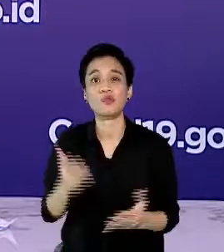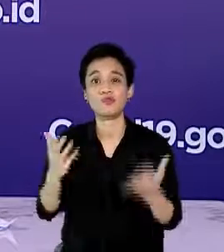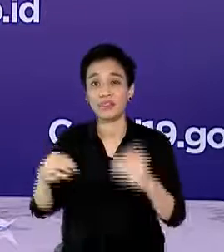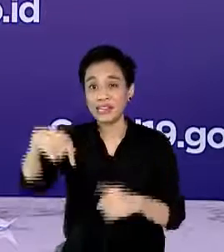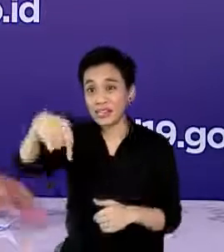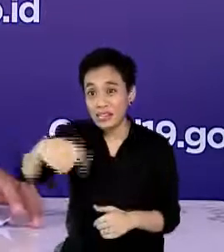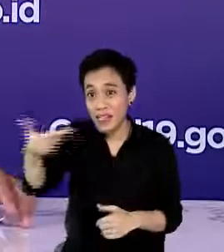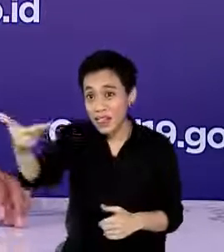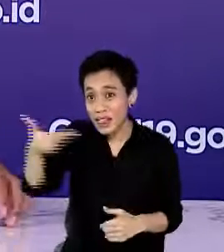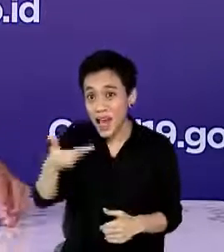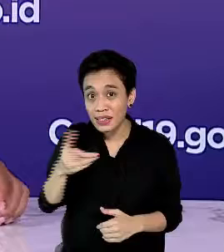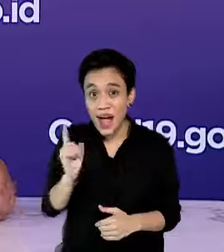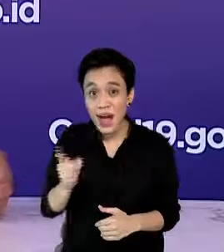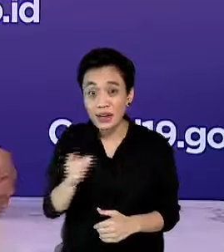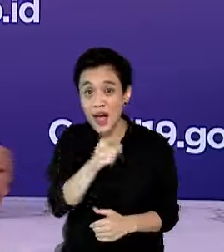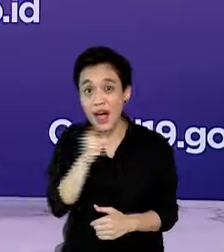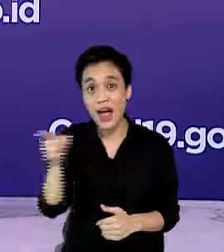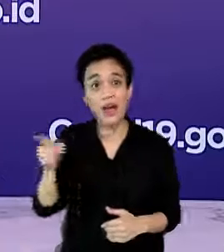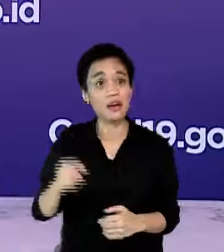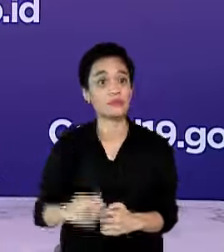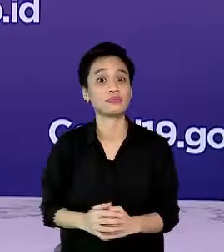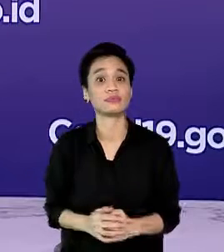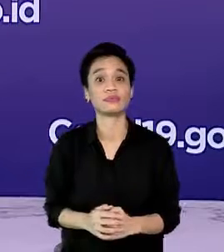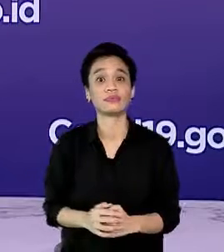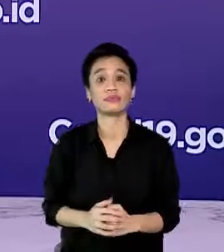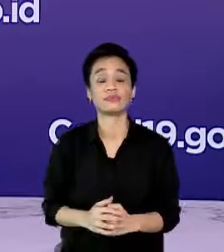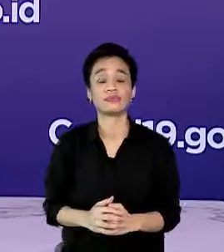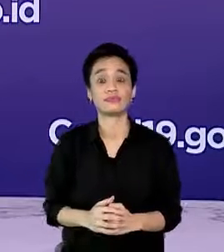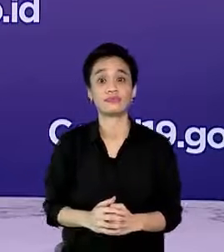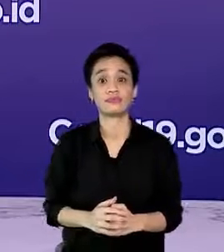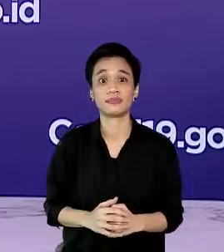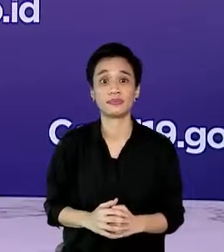silakan Hi Ho